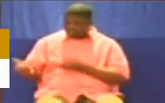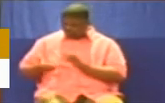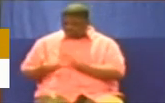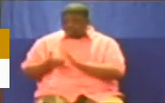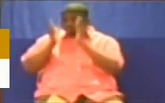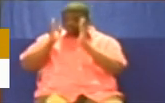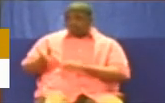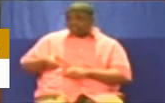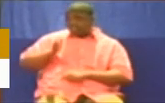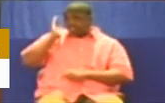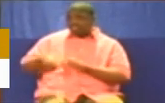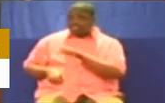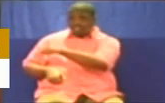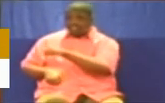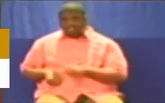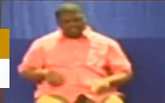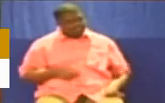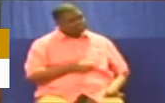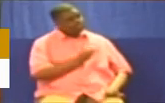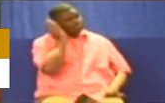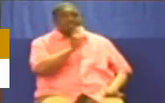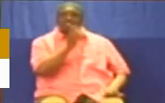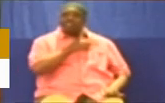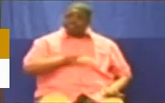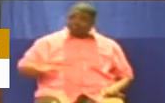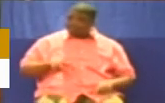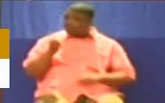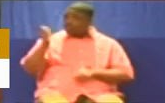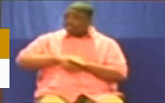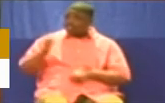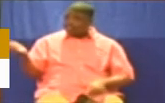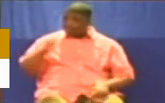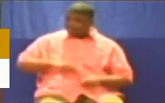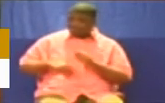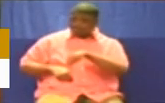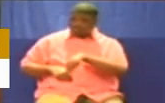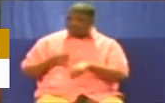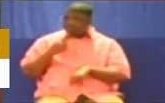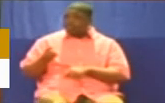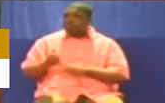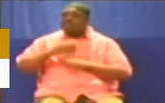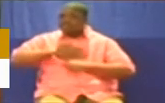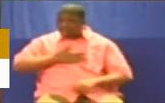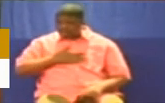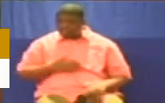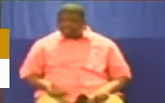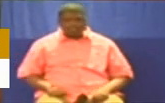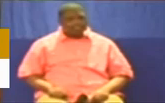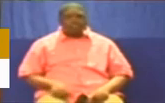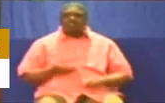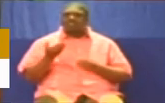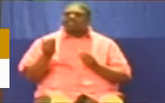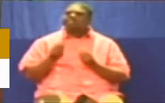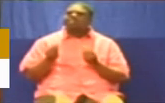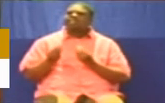ujumla, serikali ya Zanzibar, wataalamu wote ambao mmekuja, tunasema asanteni sana. Sasa kwa dakika chache